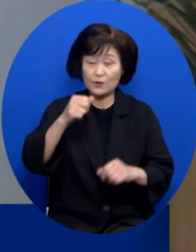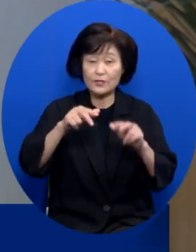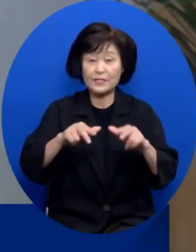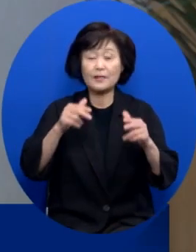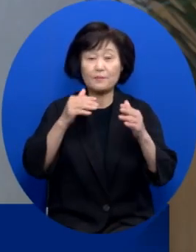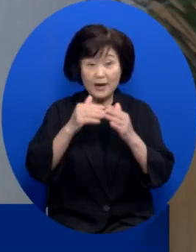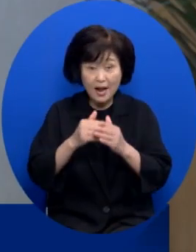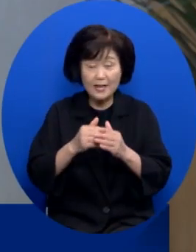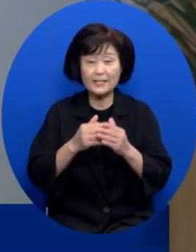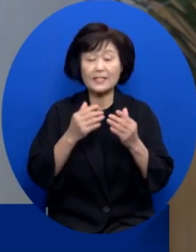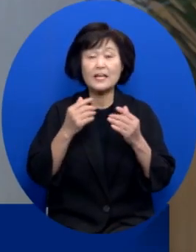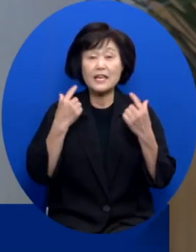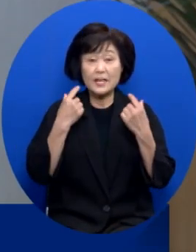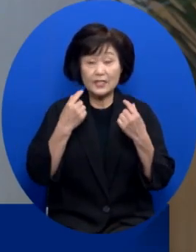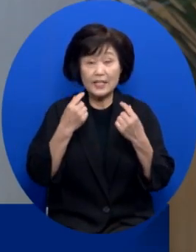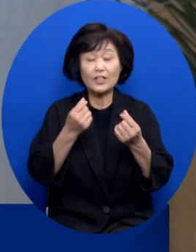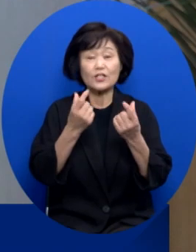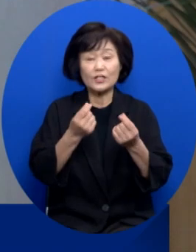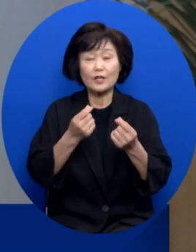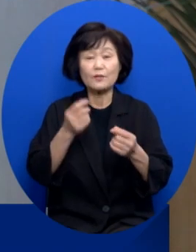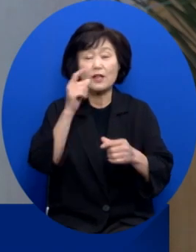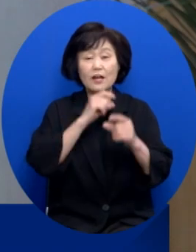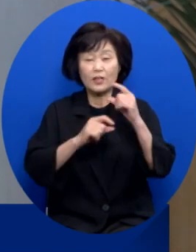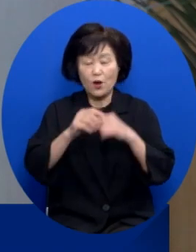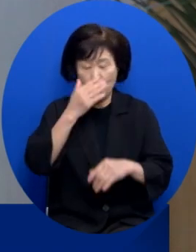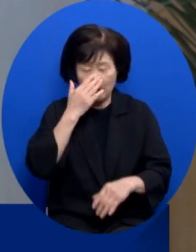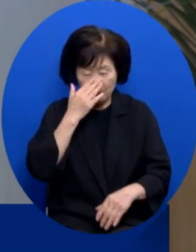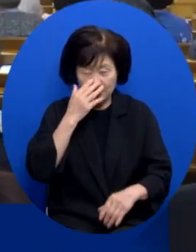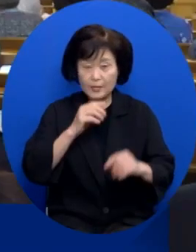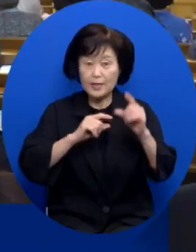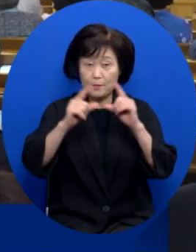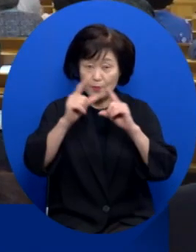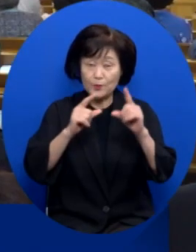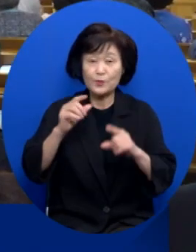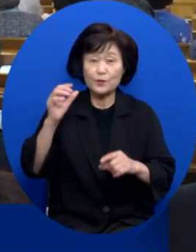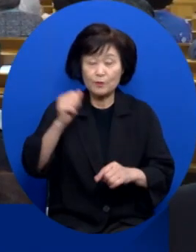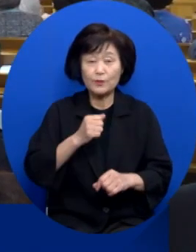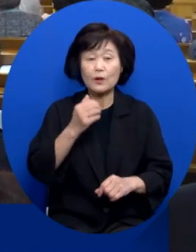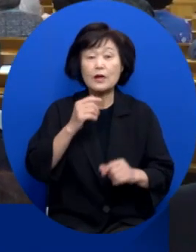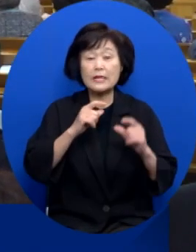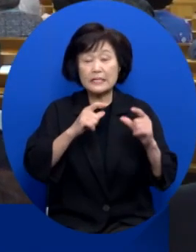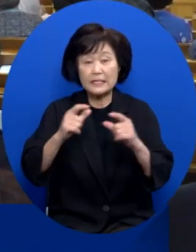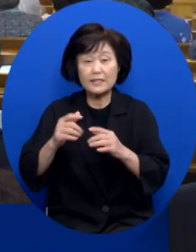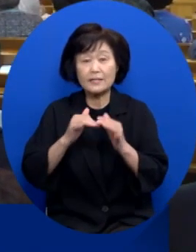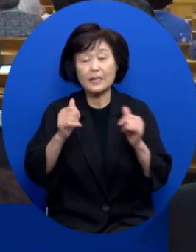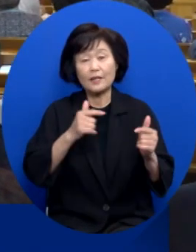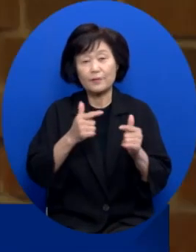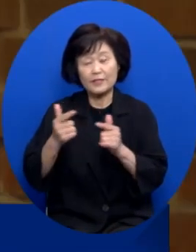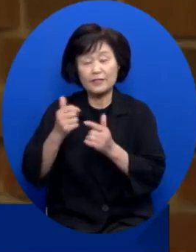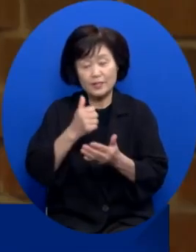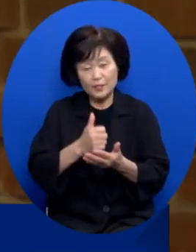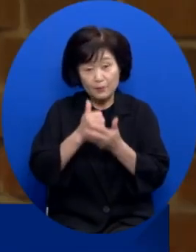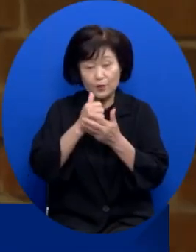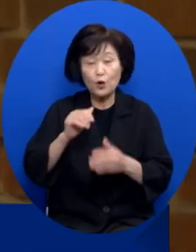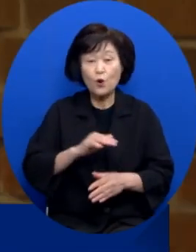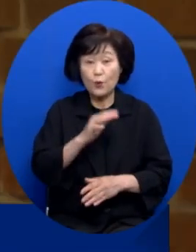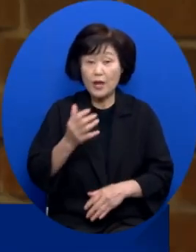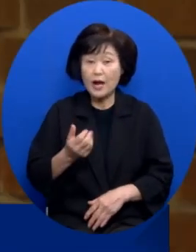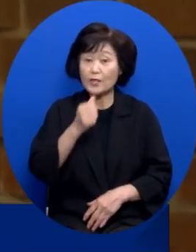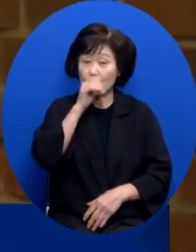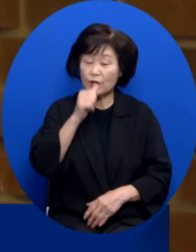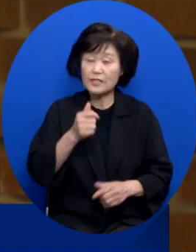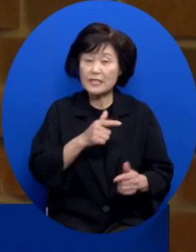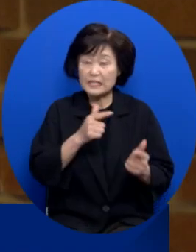지금까지 그래왔던 것처럼 더 낮은 자세로 이 지역 주민들을 섬기고, 그래서 저희가 가지고 있는